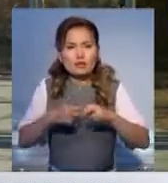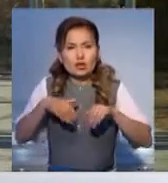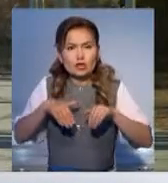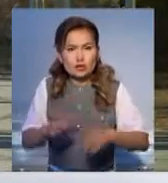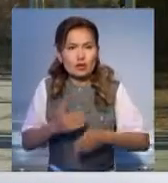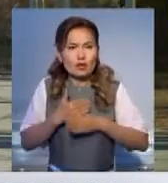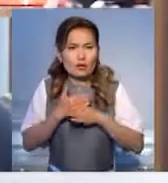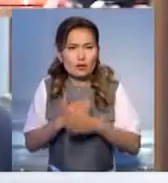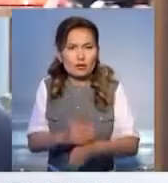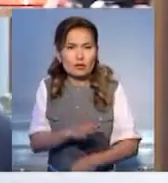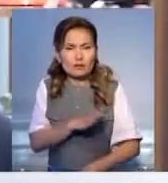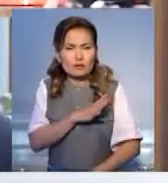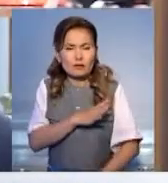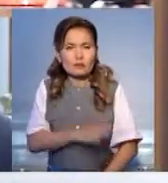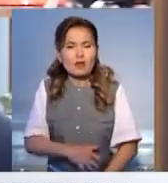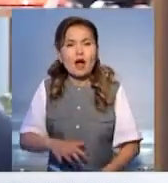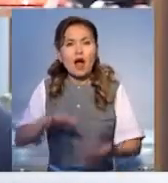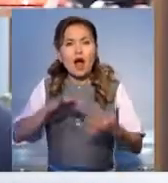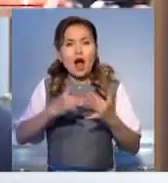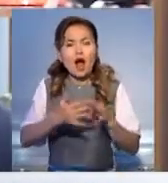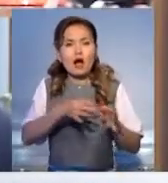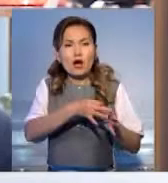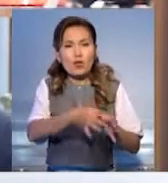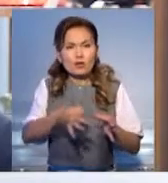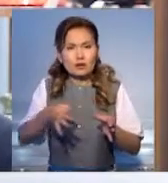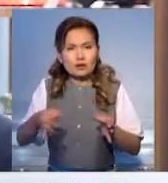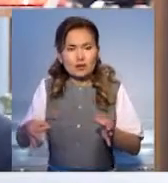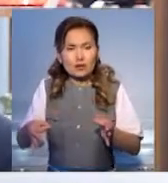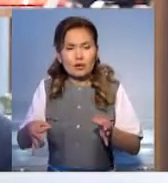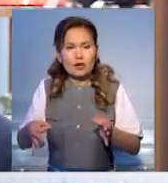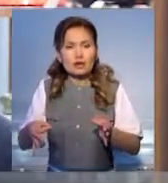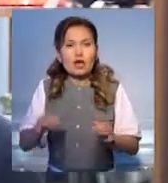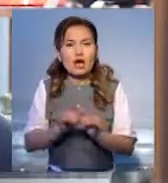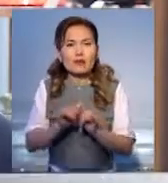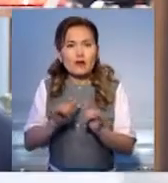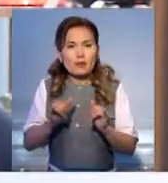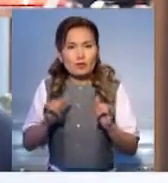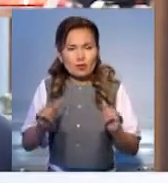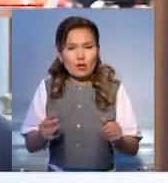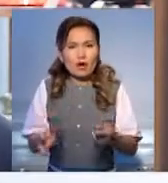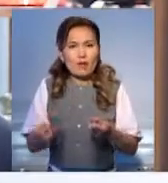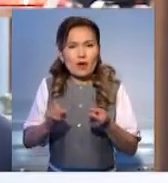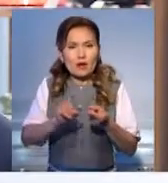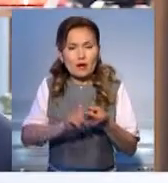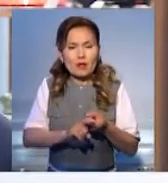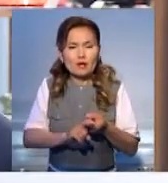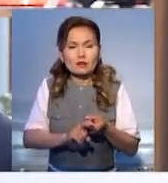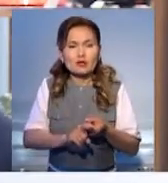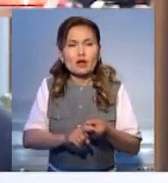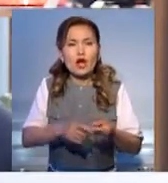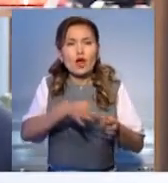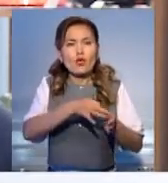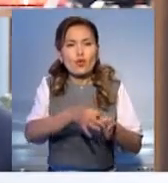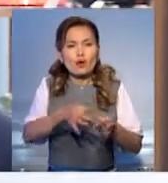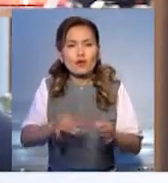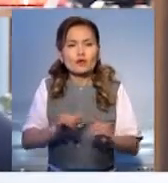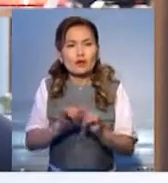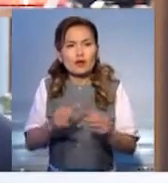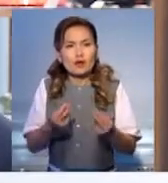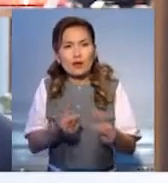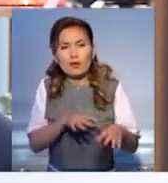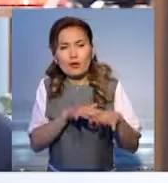белсенді атсалысты. Елді мекендерді жалпы дамытуға байланысты өңірлерді дамыту бағдарламасын